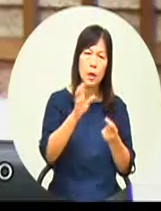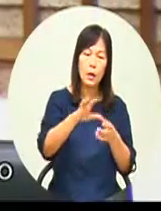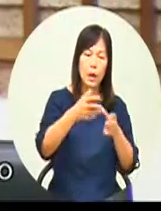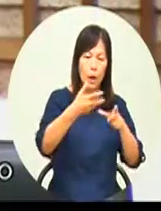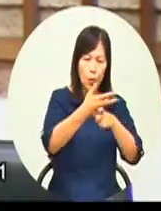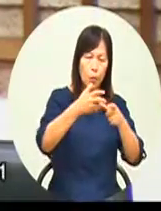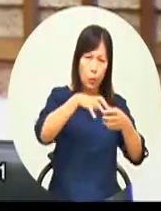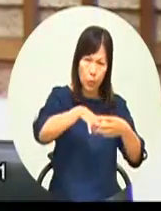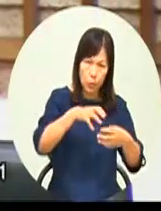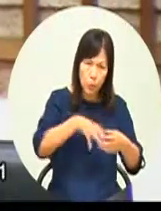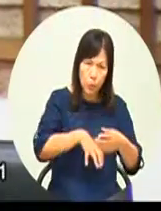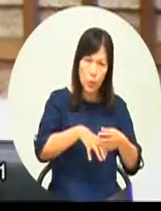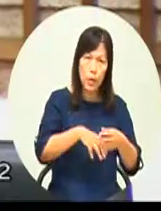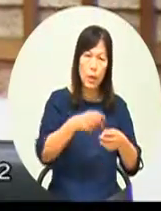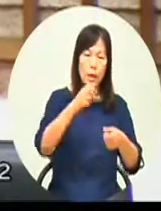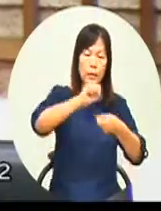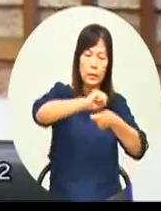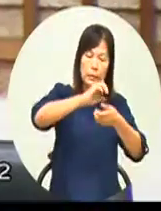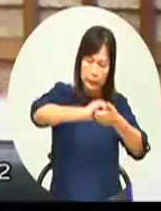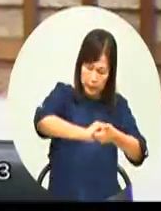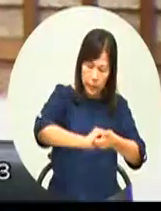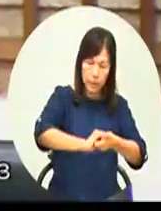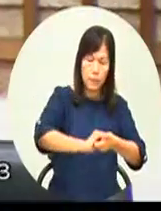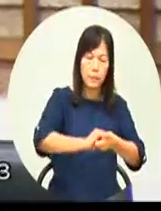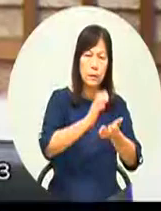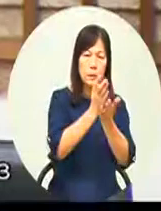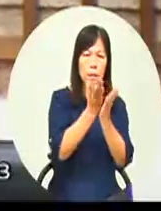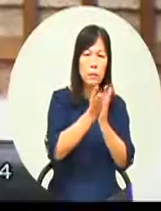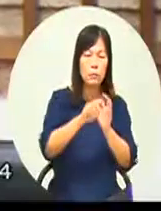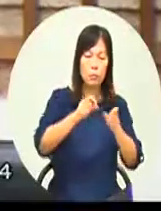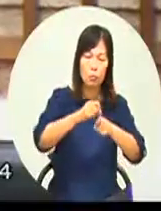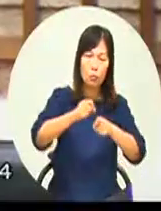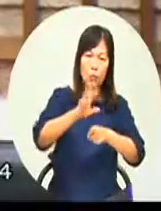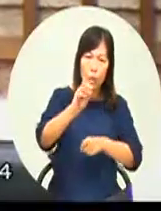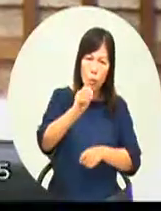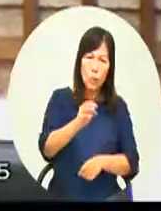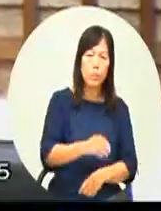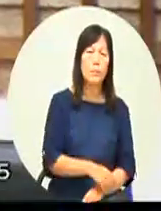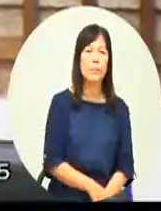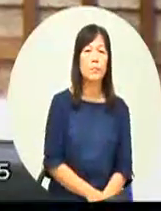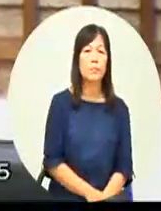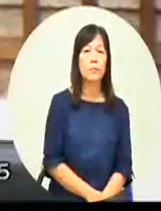内或者是茄定会有这些方案？